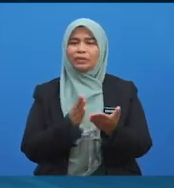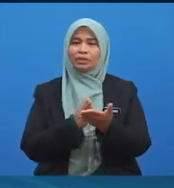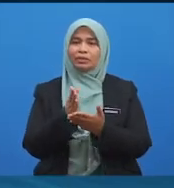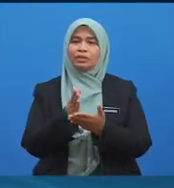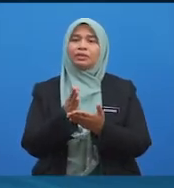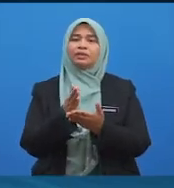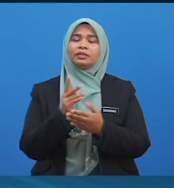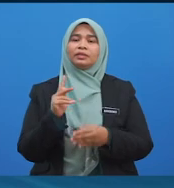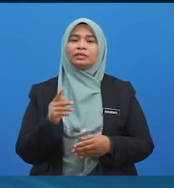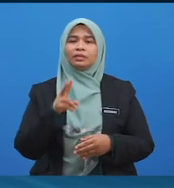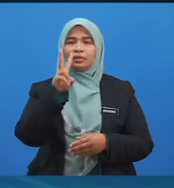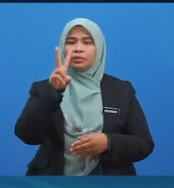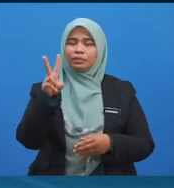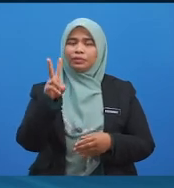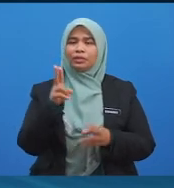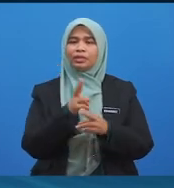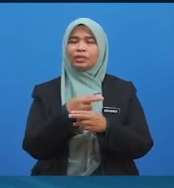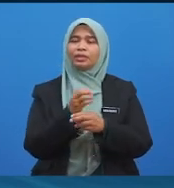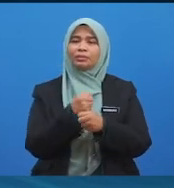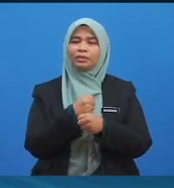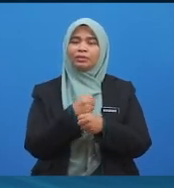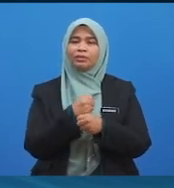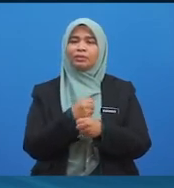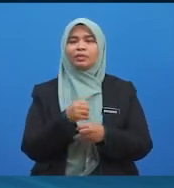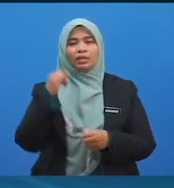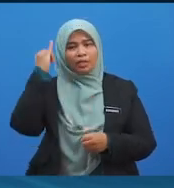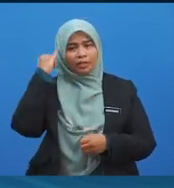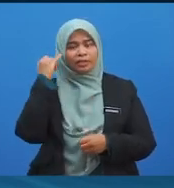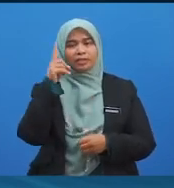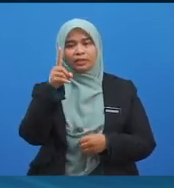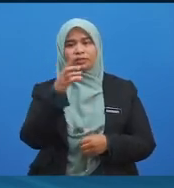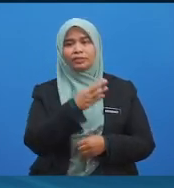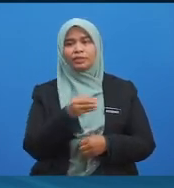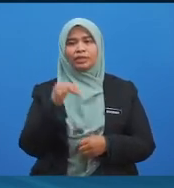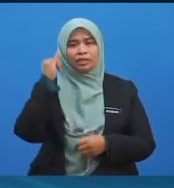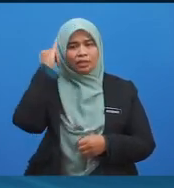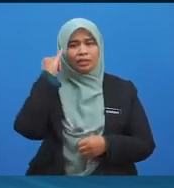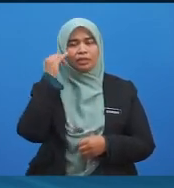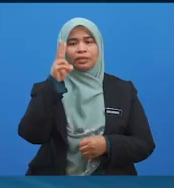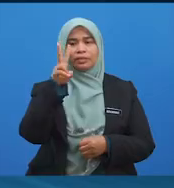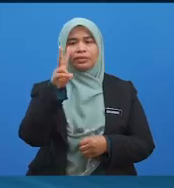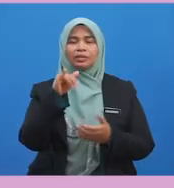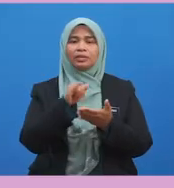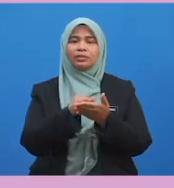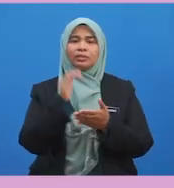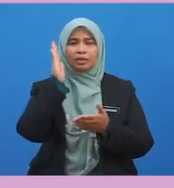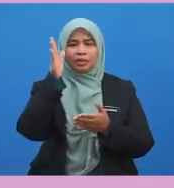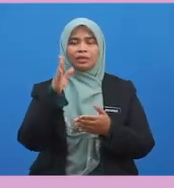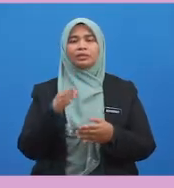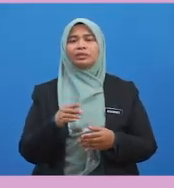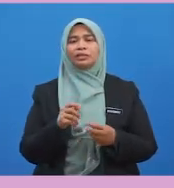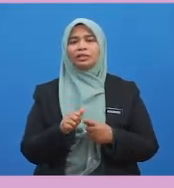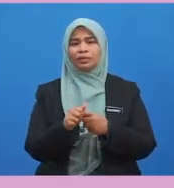Seterusnya, kedua-dua reka bentuk idea pertama dan idea kedua itu akan melalui